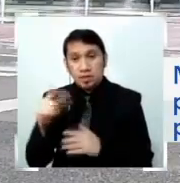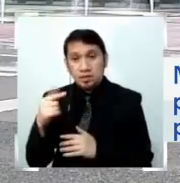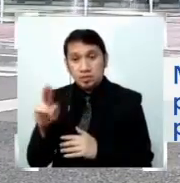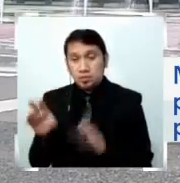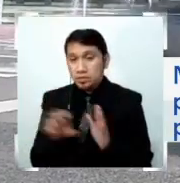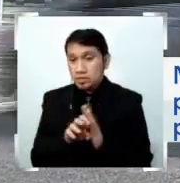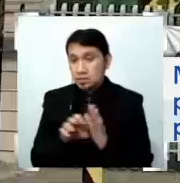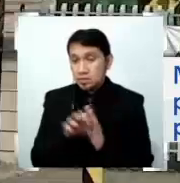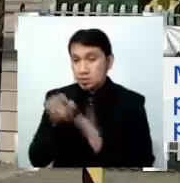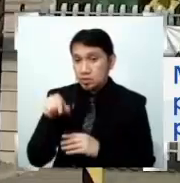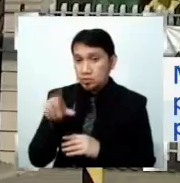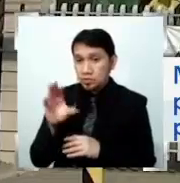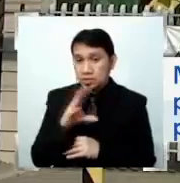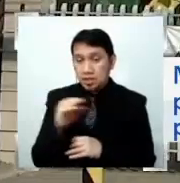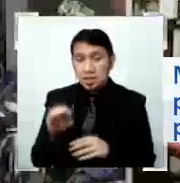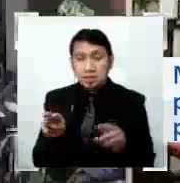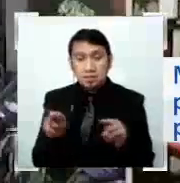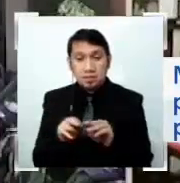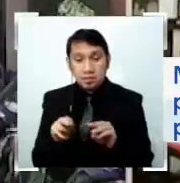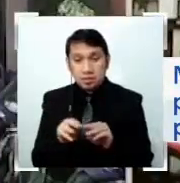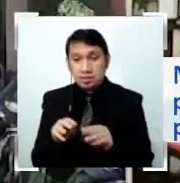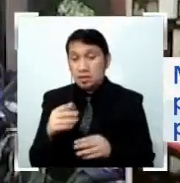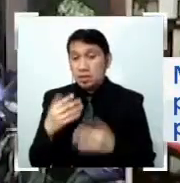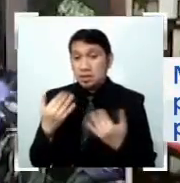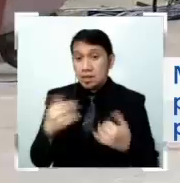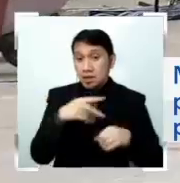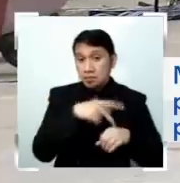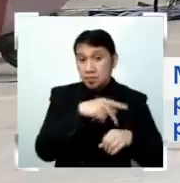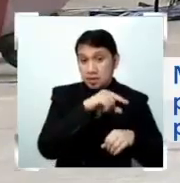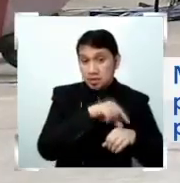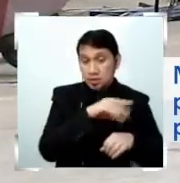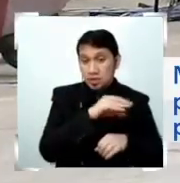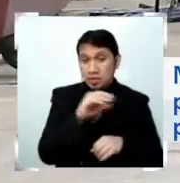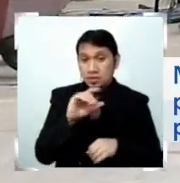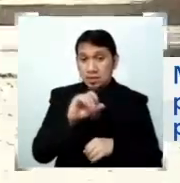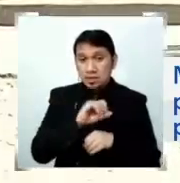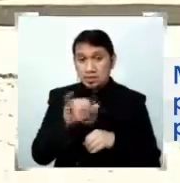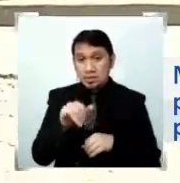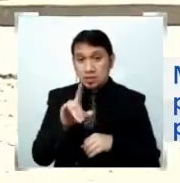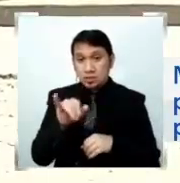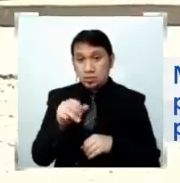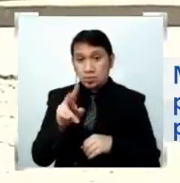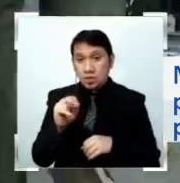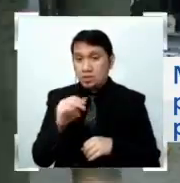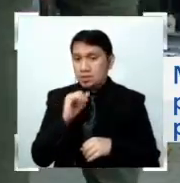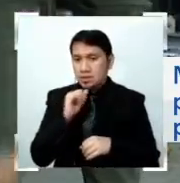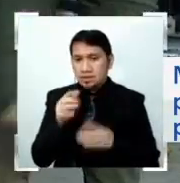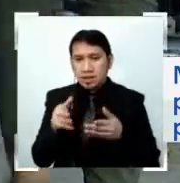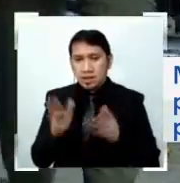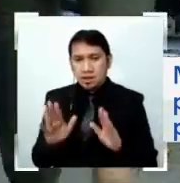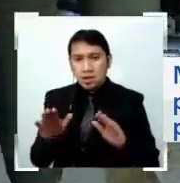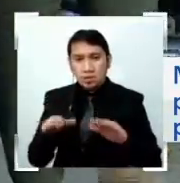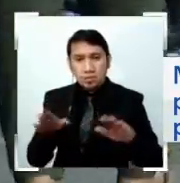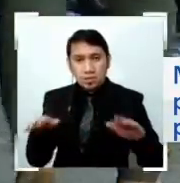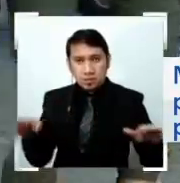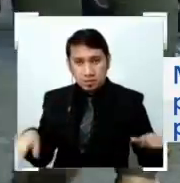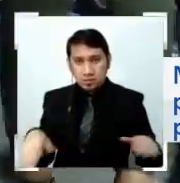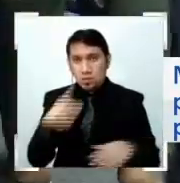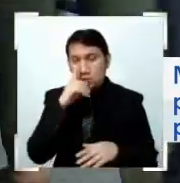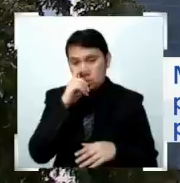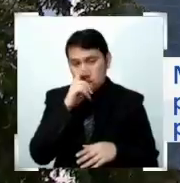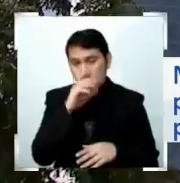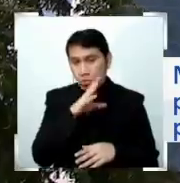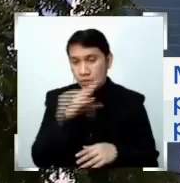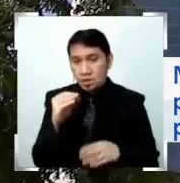at Marikina. Para naman sa Paranaque at San Juan LGU, hindi pa muna dapat payagang lumabas ang mga bata, matanda at may